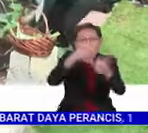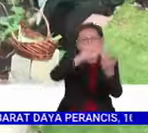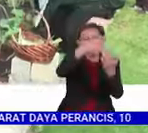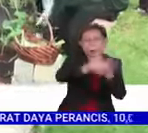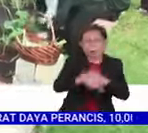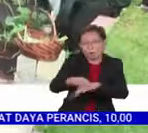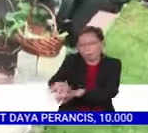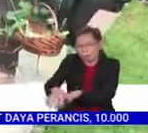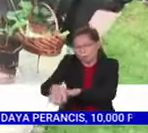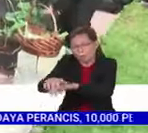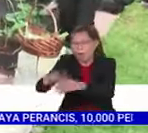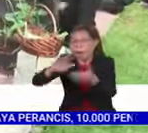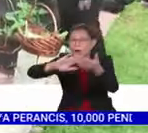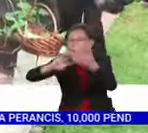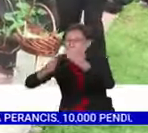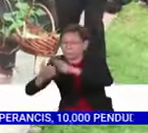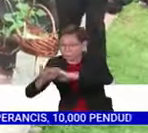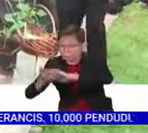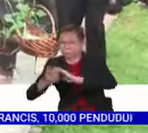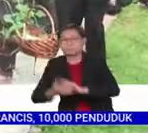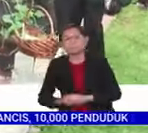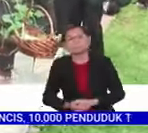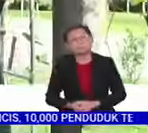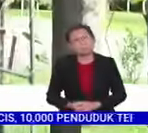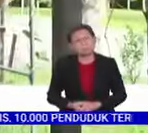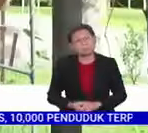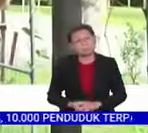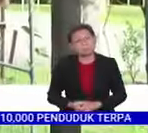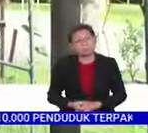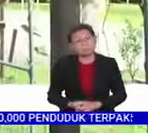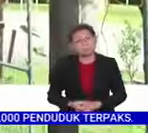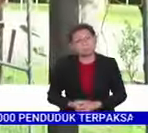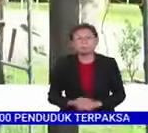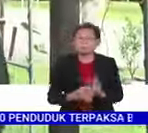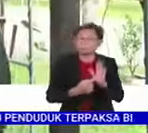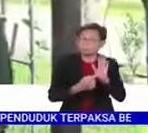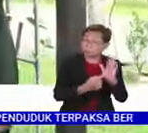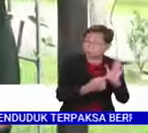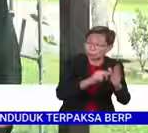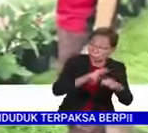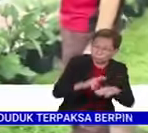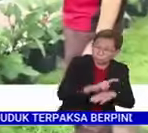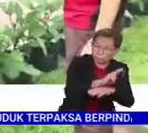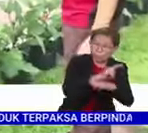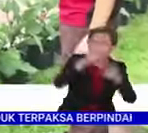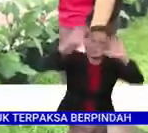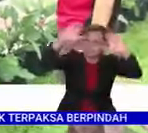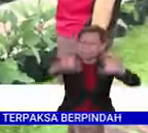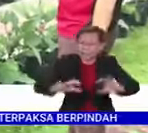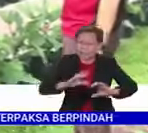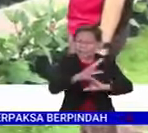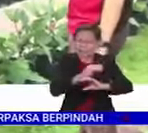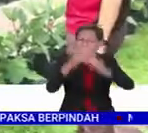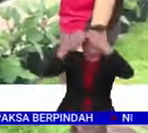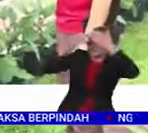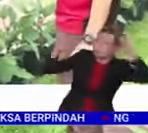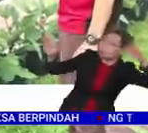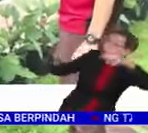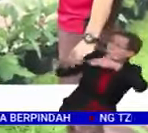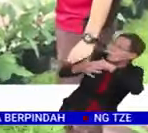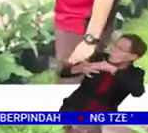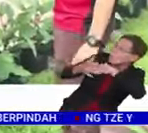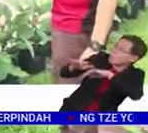program kebun komuniti atau kebuniti. Ia antara lain dengan mengetengahkan penggunaan mekanisasi dan pendedahan